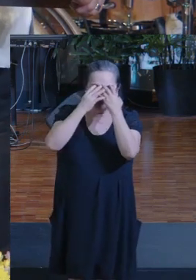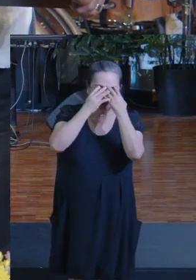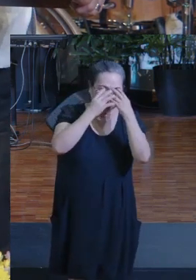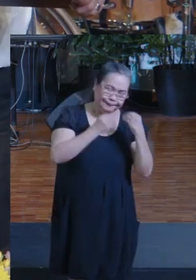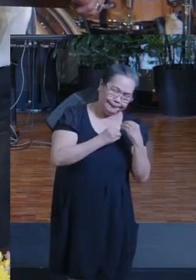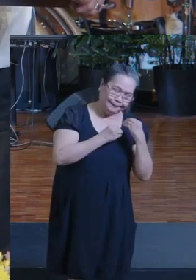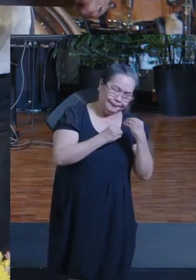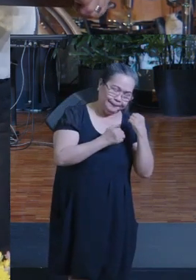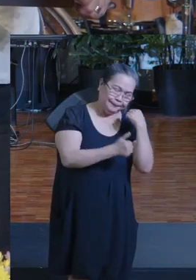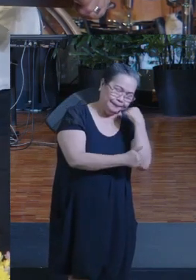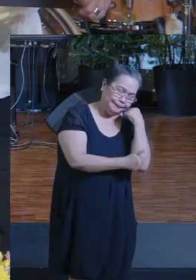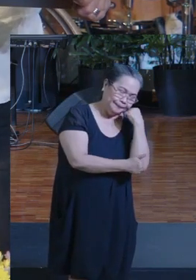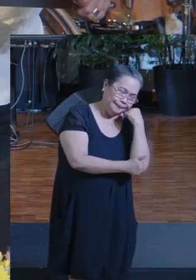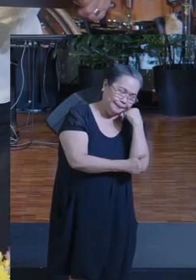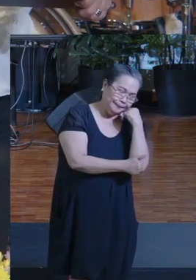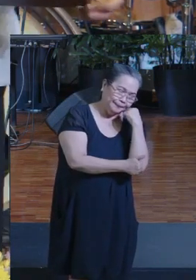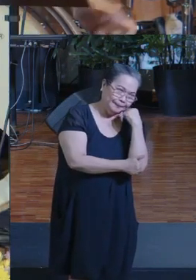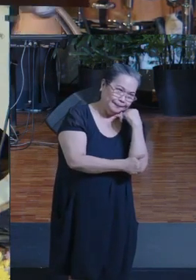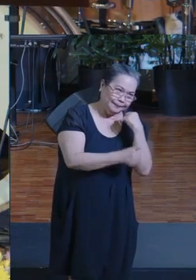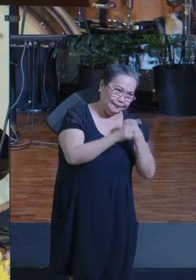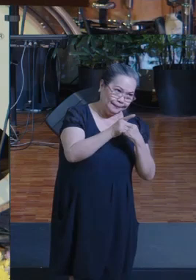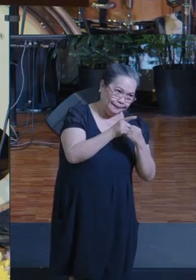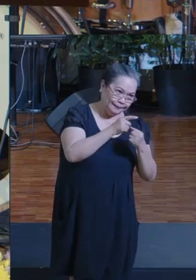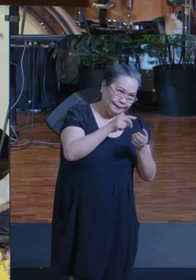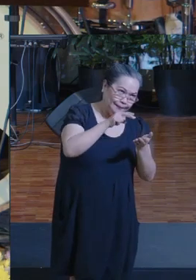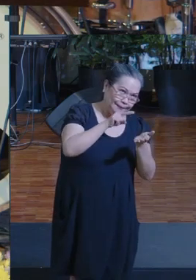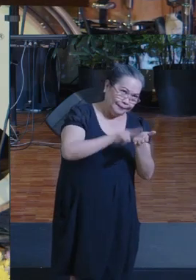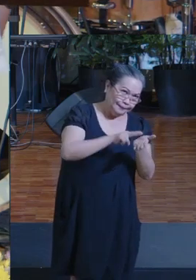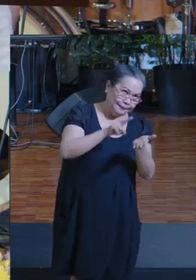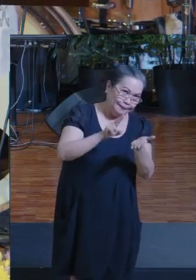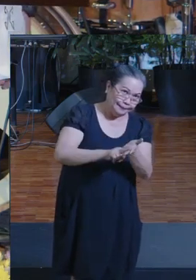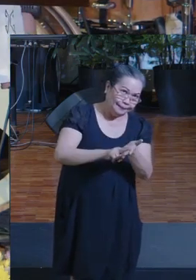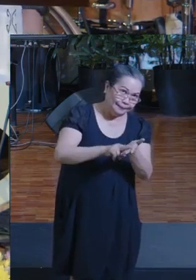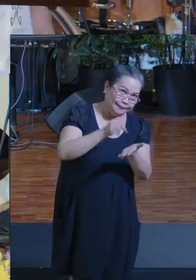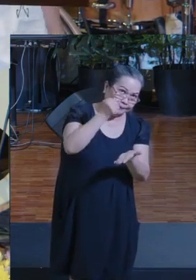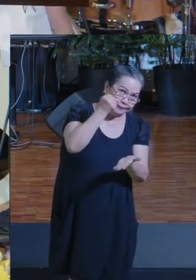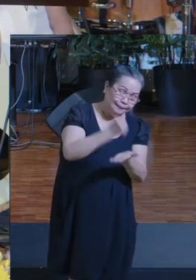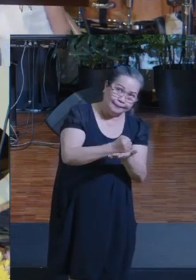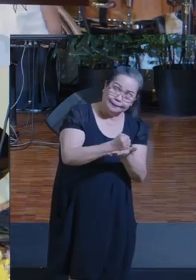Abraham. Sa gitna ng pagpipirma nila ng kontrata,